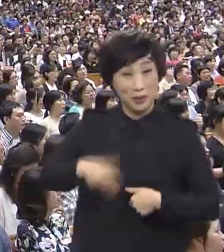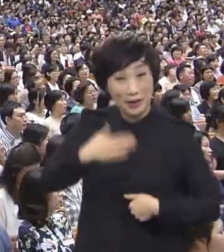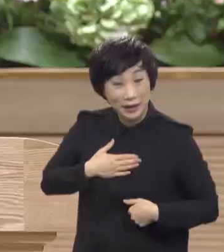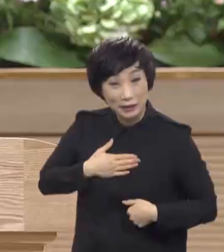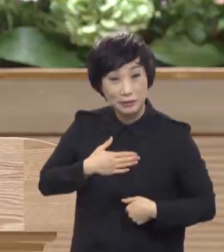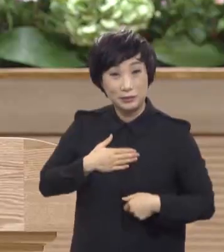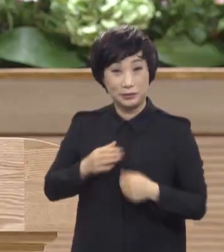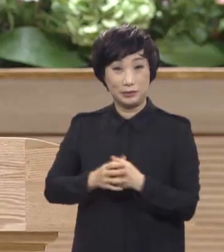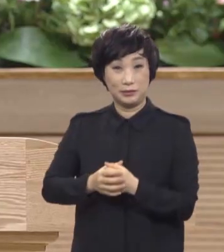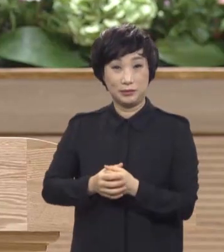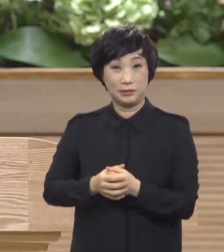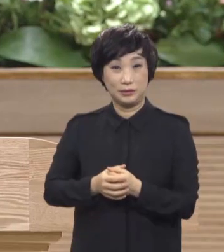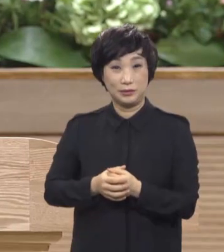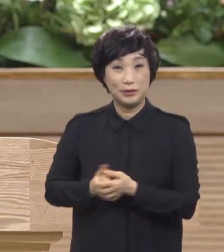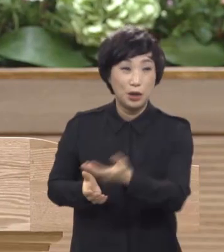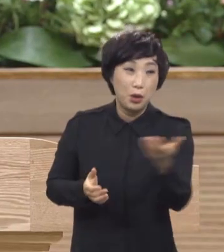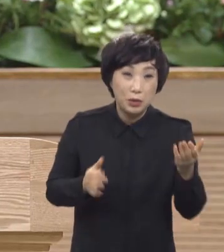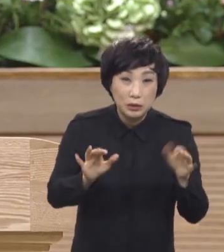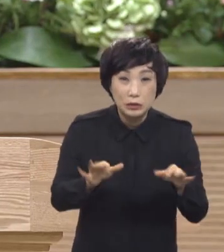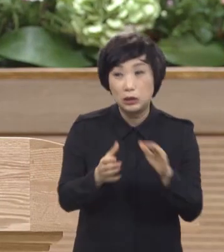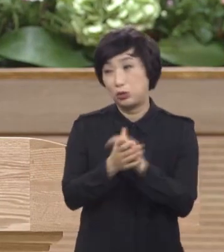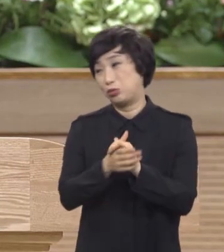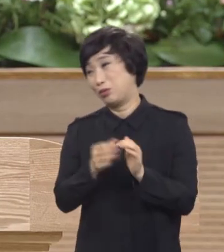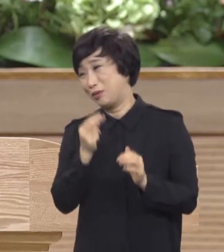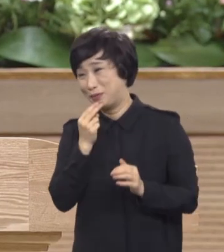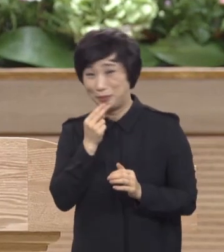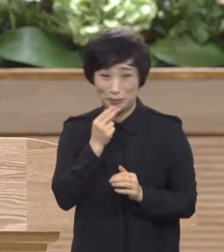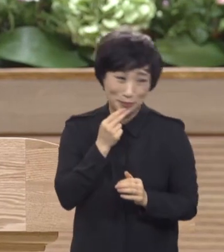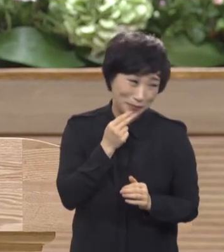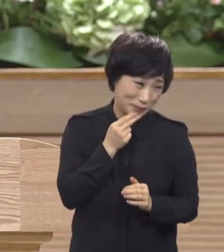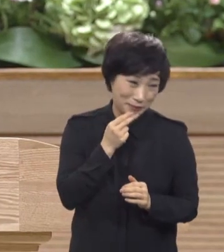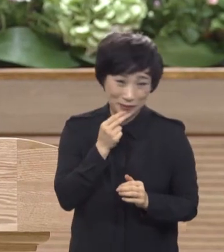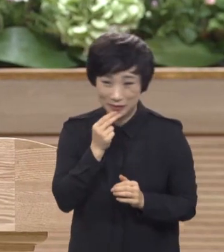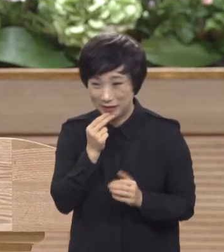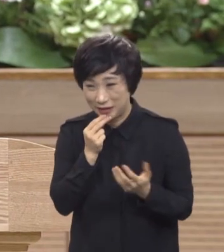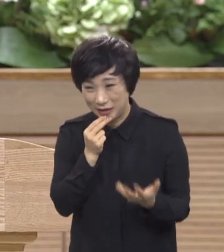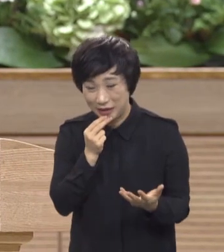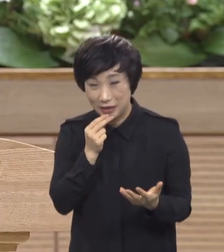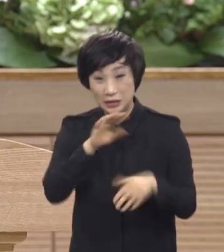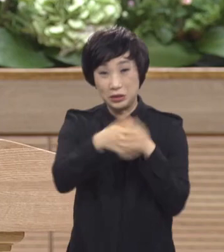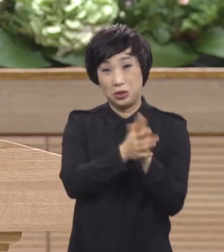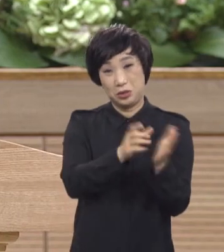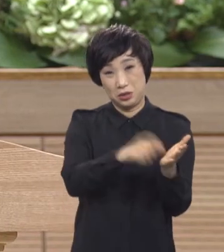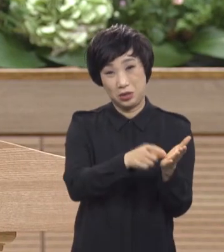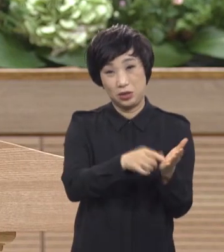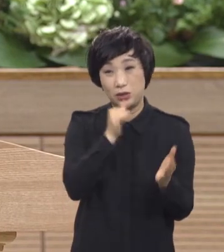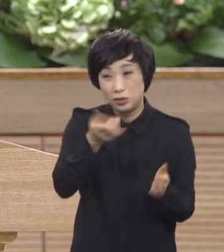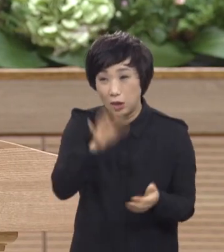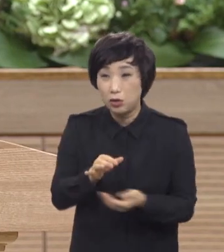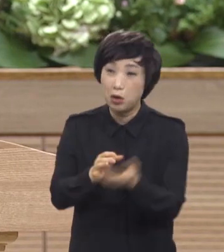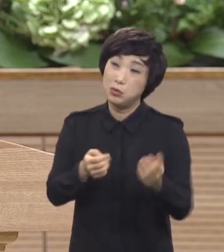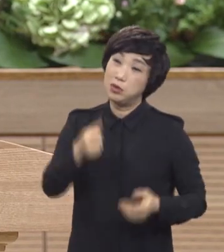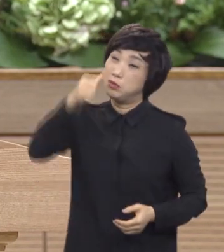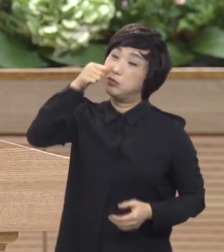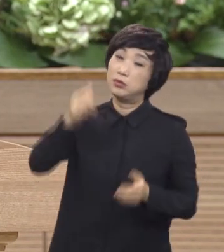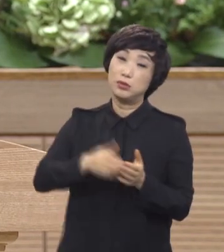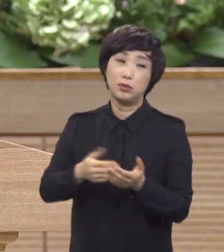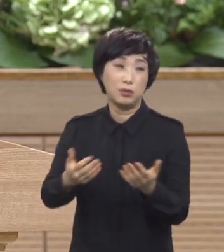그런데 어쩌서 기도하지 않나 성경은 말씀했으나 무시하는 것인가